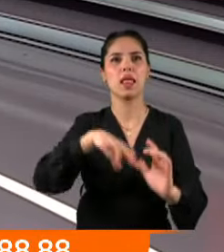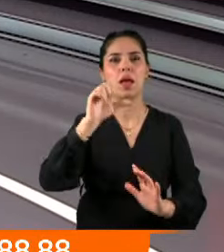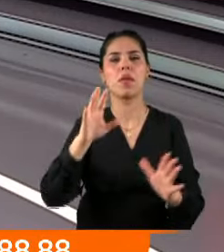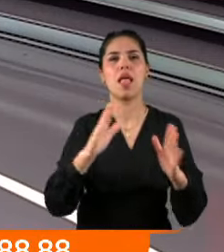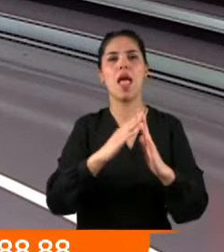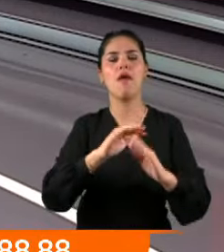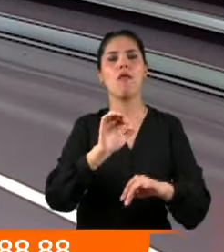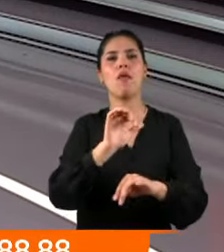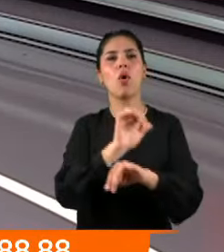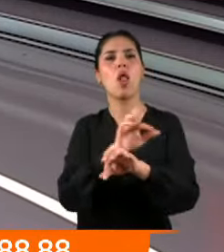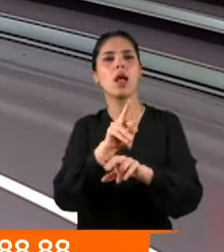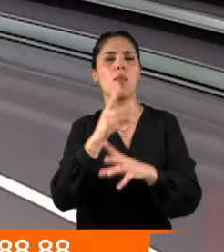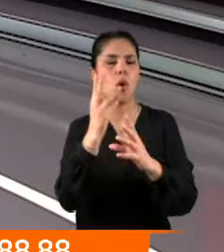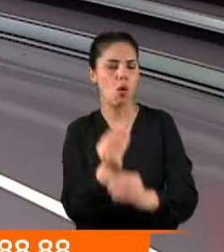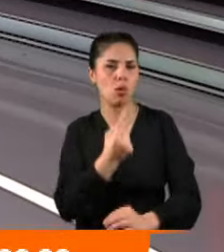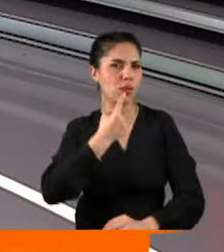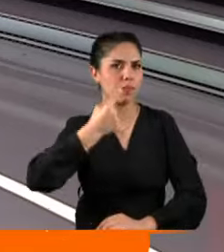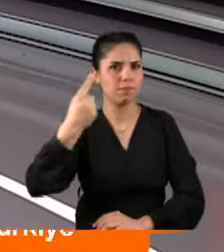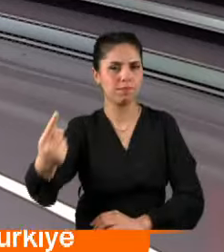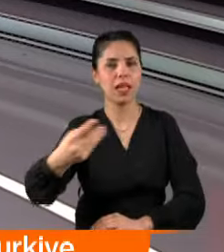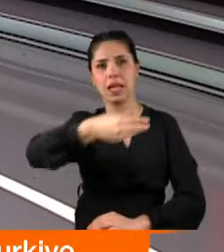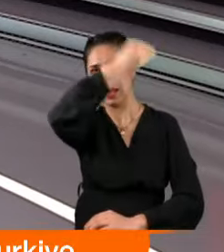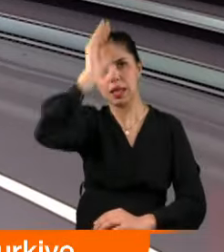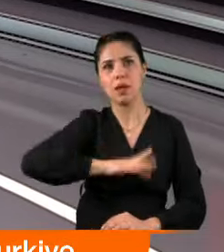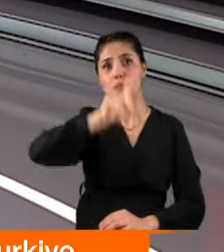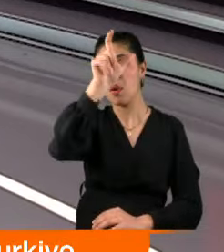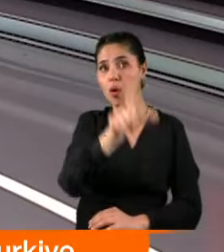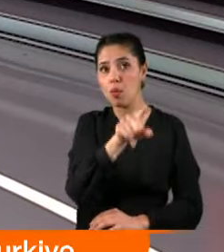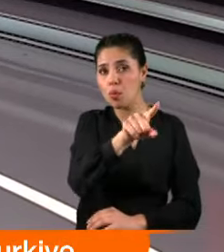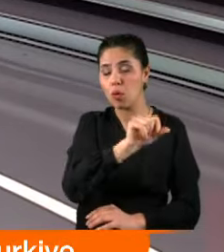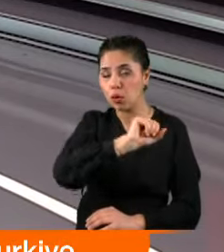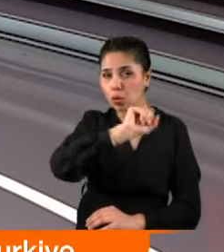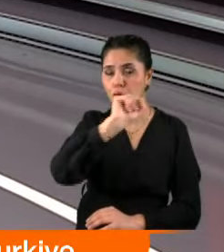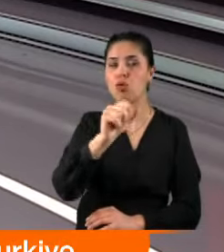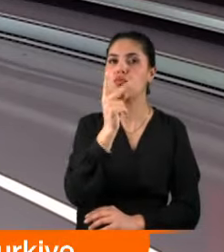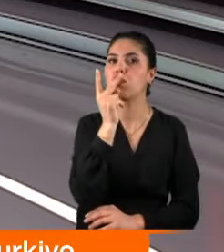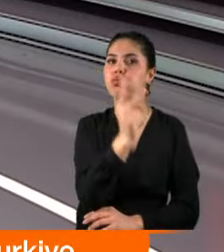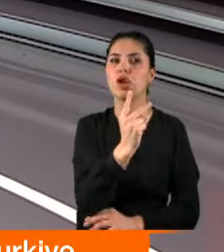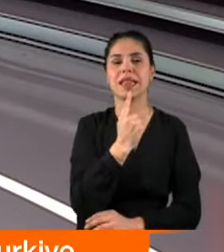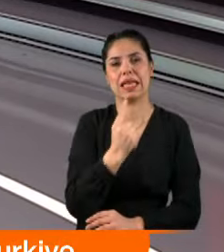küresi olmuştur ifadesini kullandı. Ekrem İmamoğlu'nu ise hainlikle suçladı.